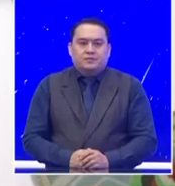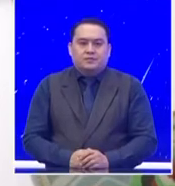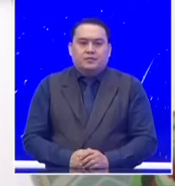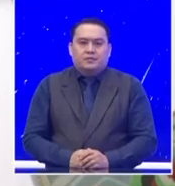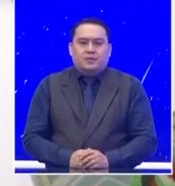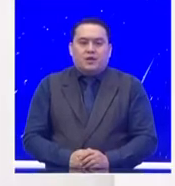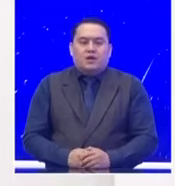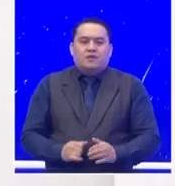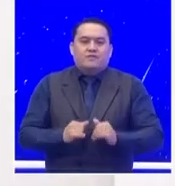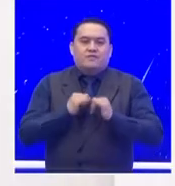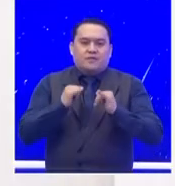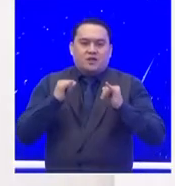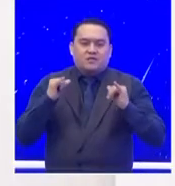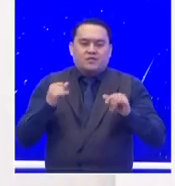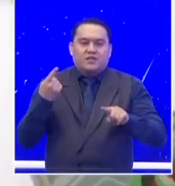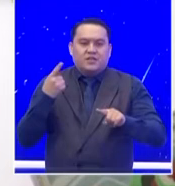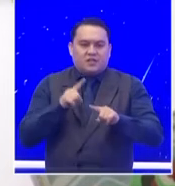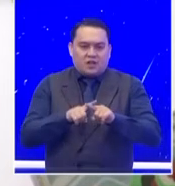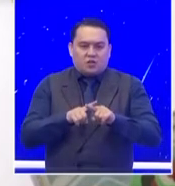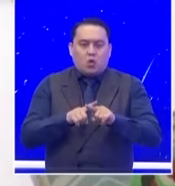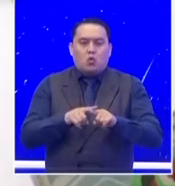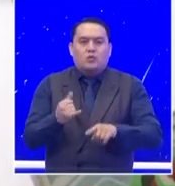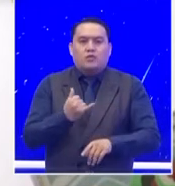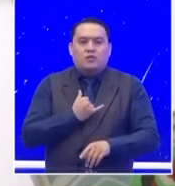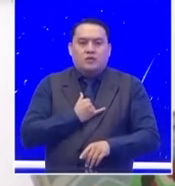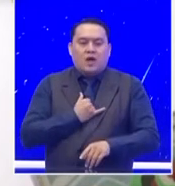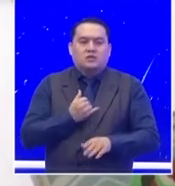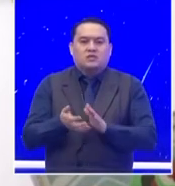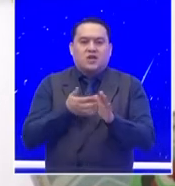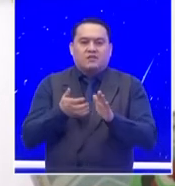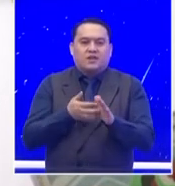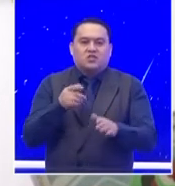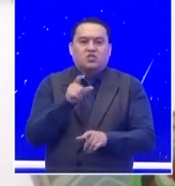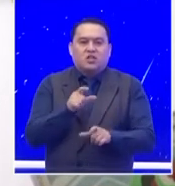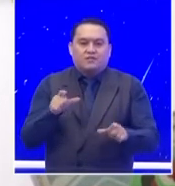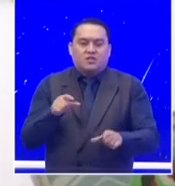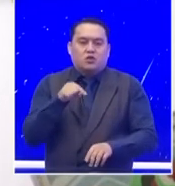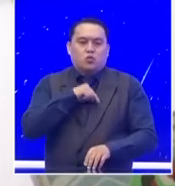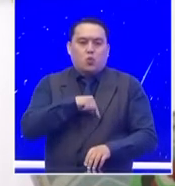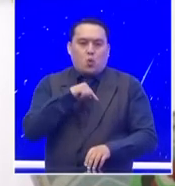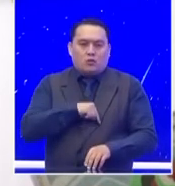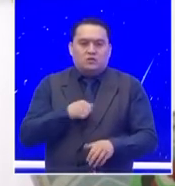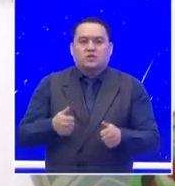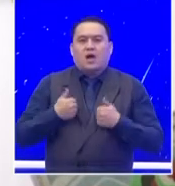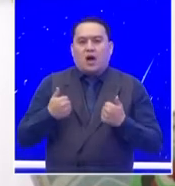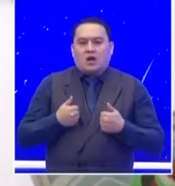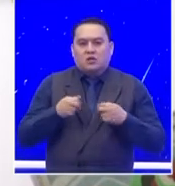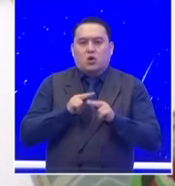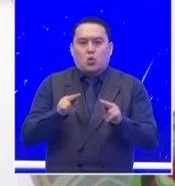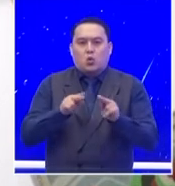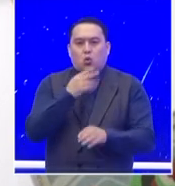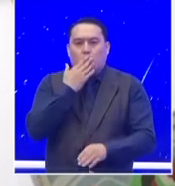Век развития высоких технологий и научного прогресса нам не хватает человечности, духовности. Поэтому мы стараемся привить